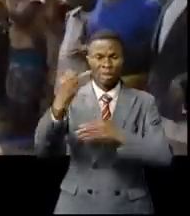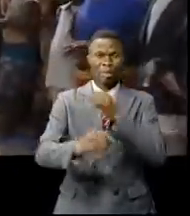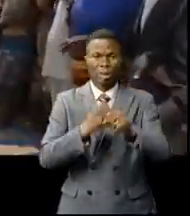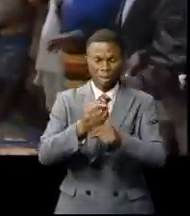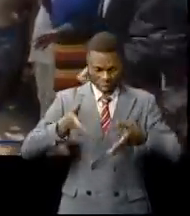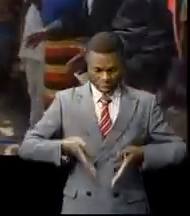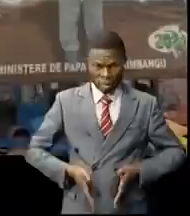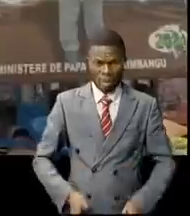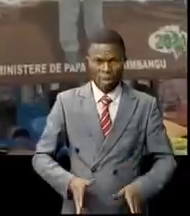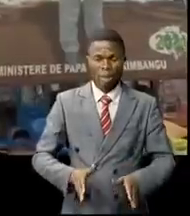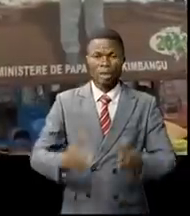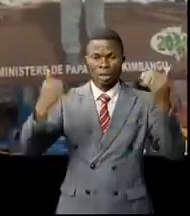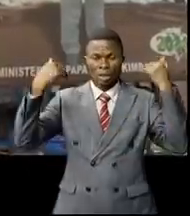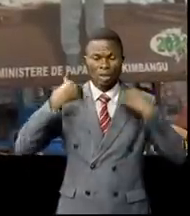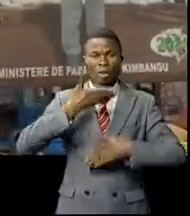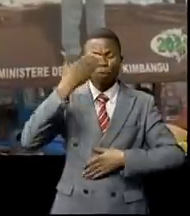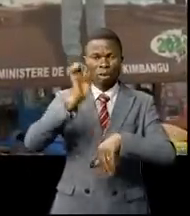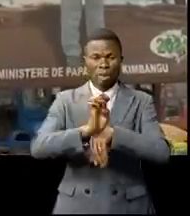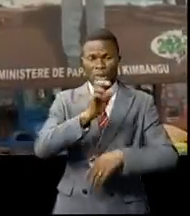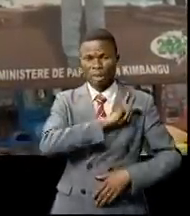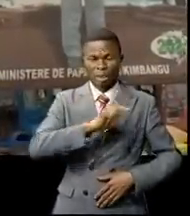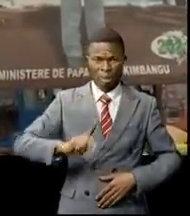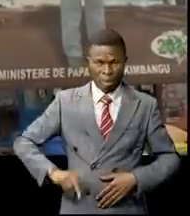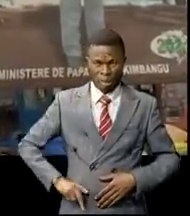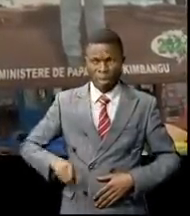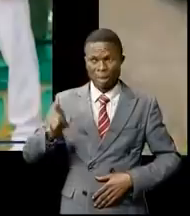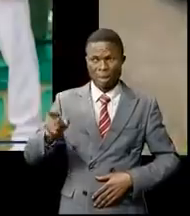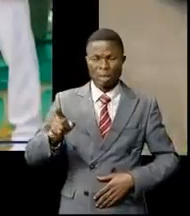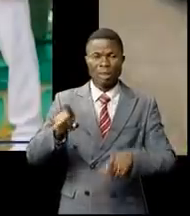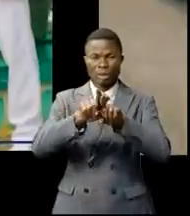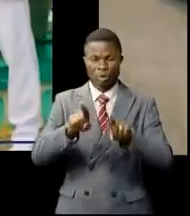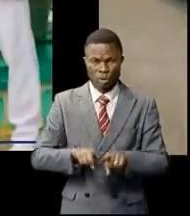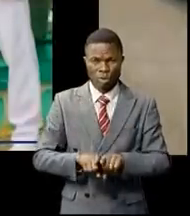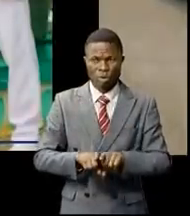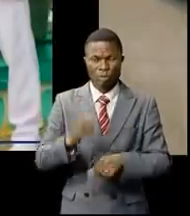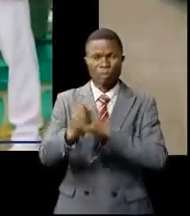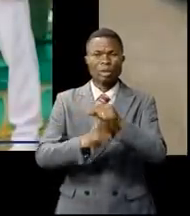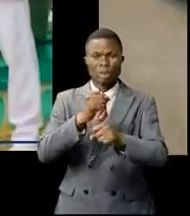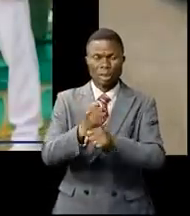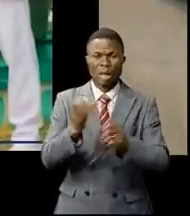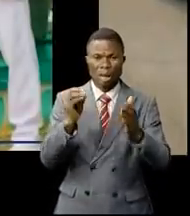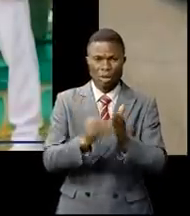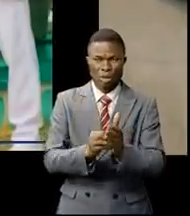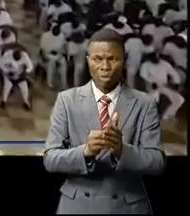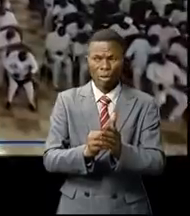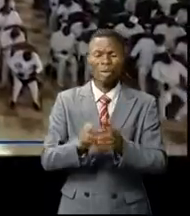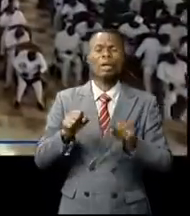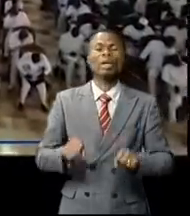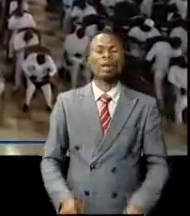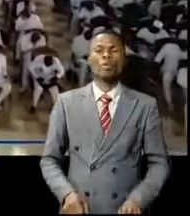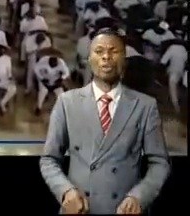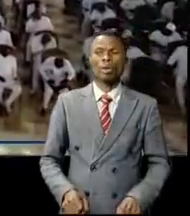naissance du chef spirituel kimbanguistes et simon kimbangu kiangani et l'anniversaire également de la mort du fondateur